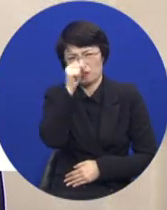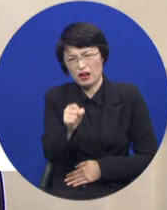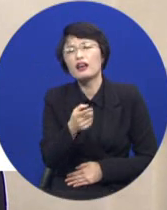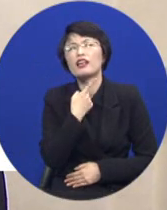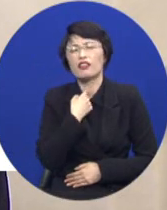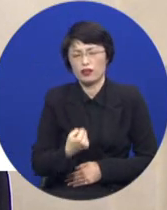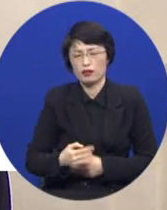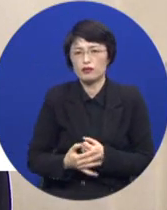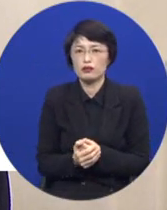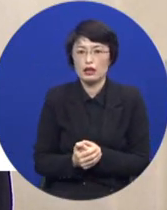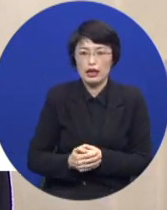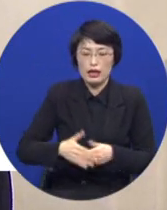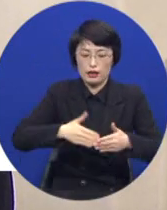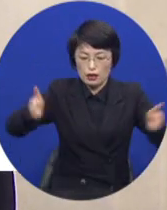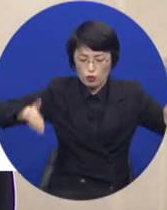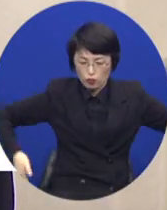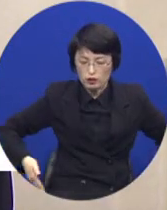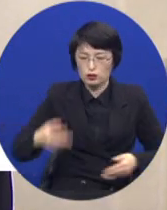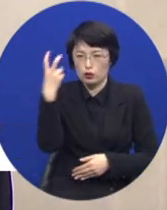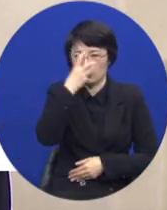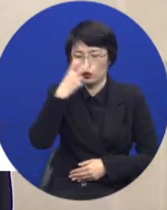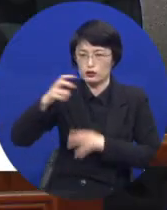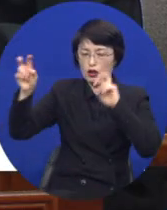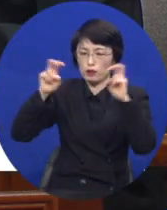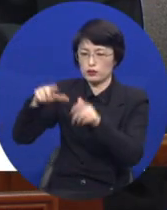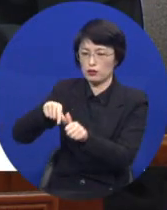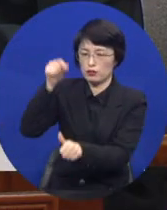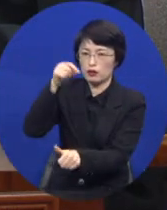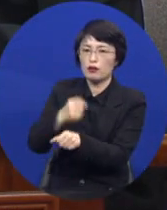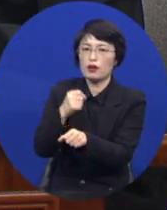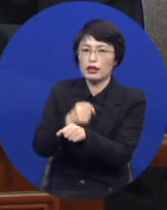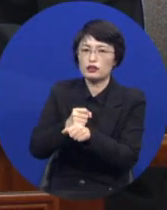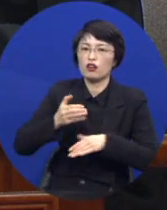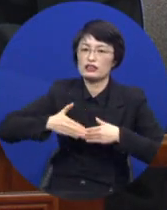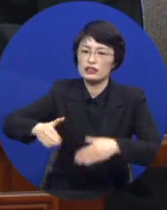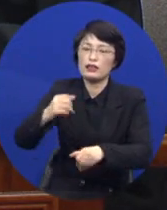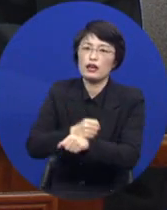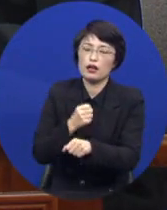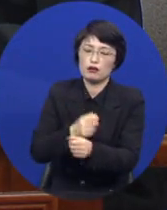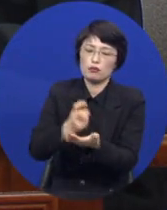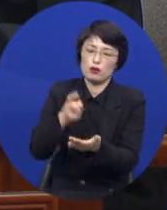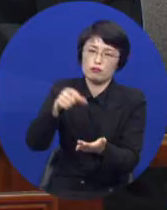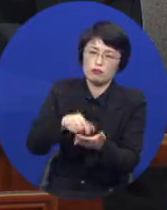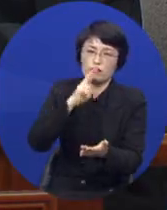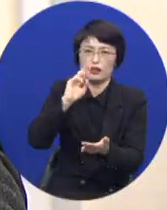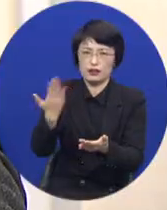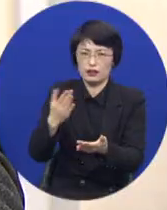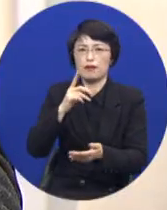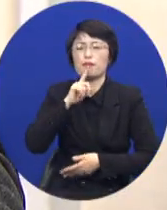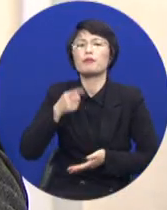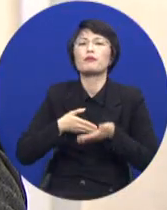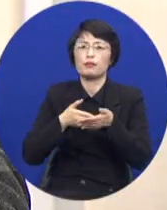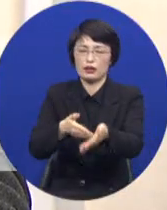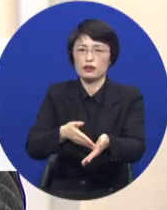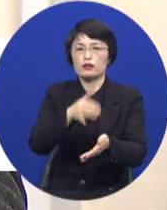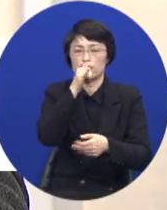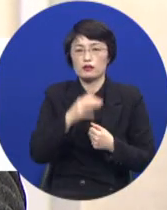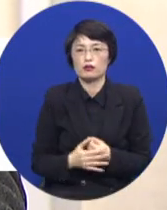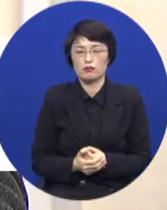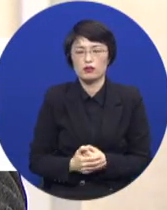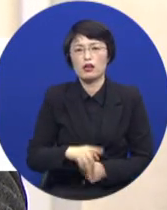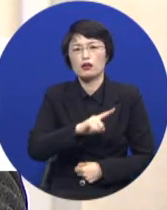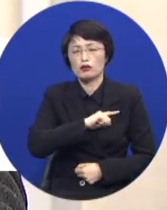조사 업체를 선적에 진행하는 0 탑재를 명문화 해야 한다는 주장도 나왔습니다 가장 중요한 게 도민의 여러분